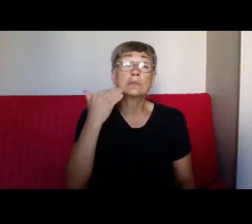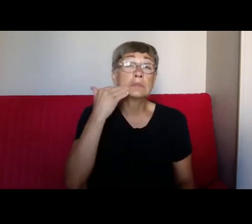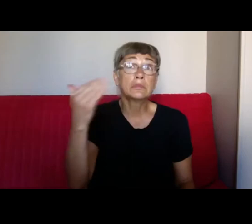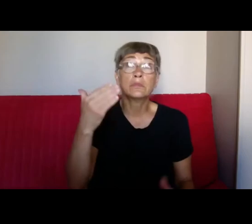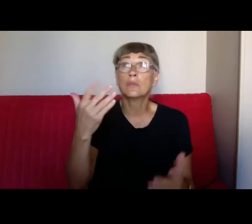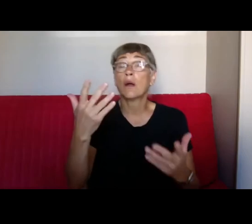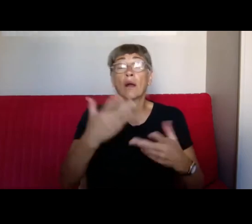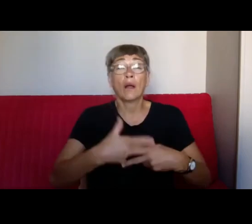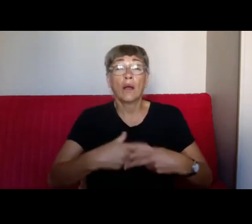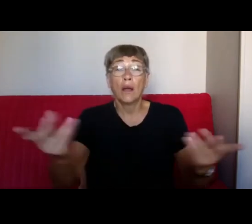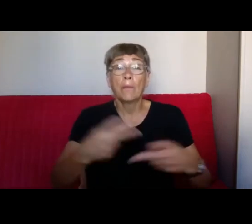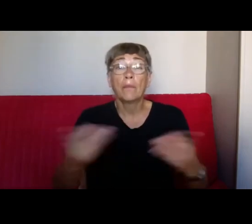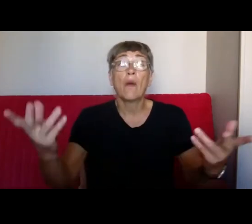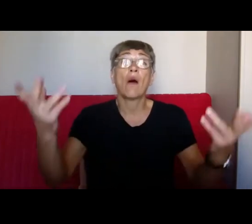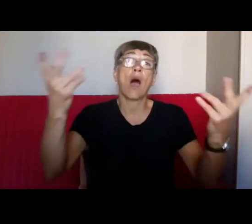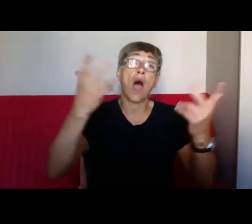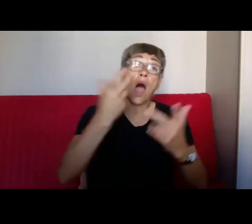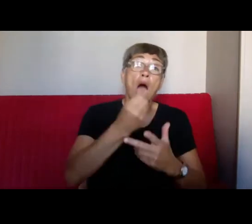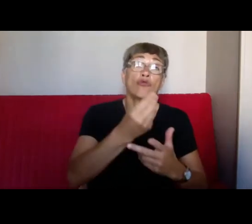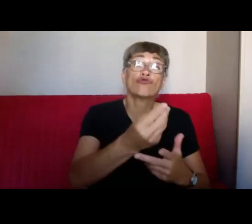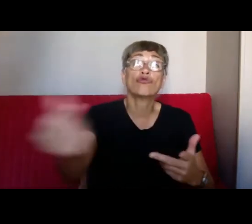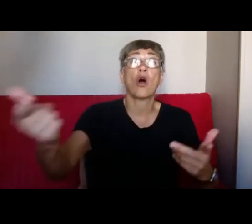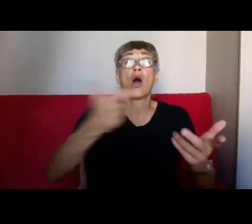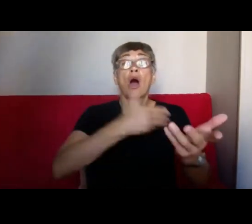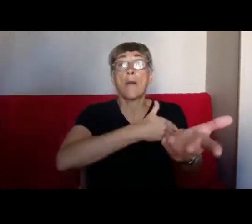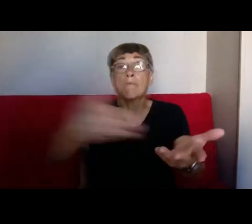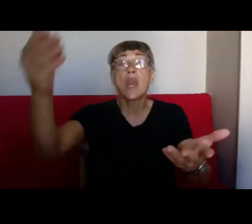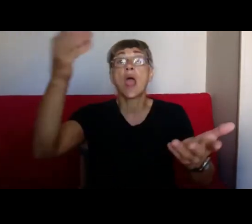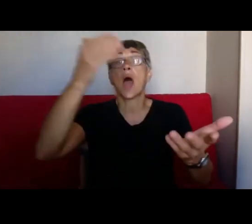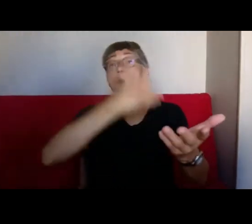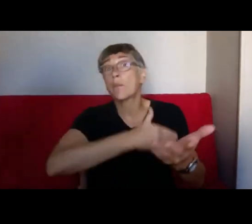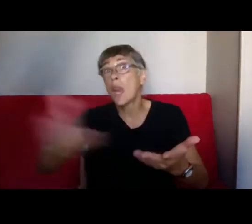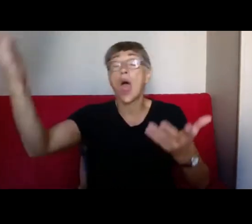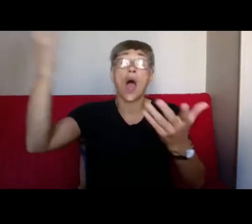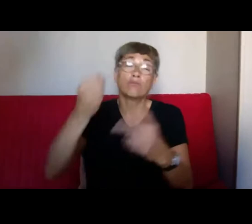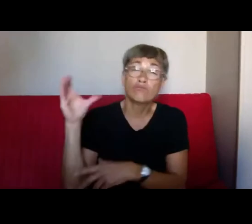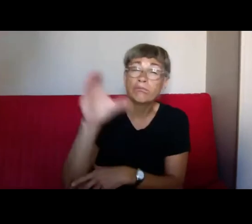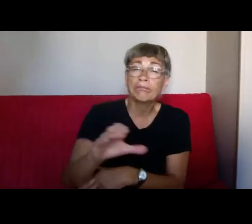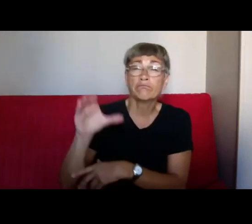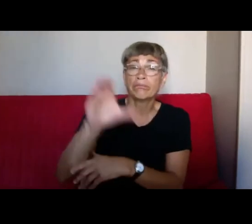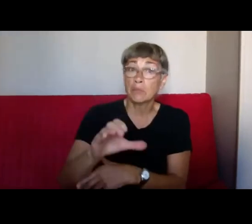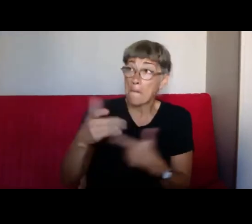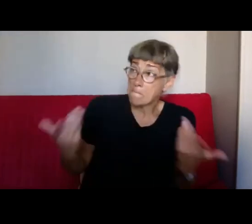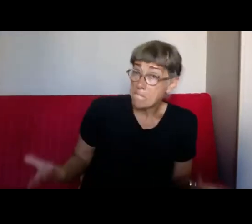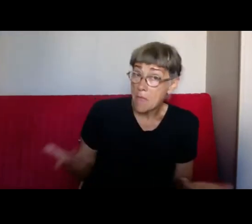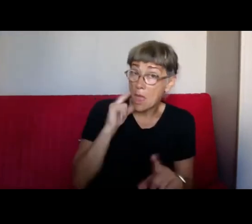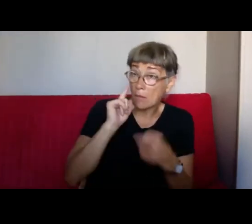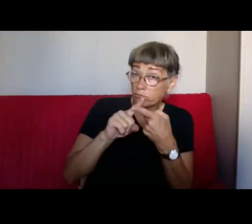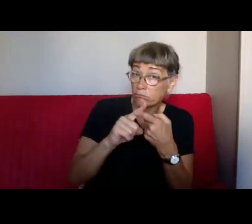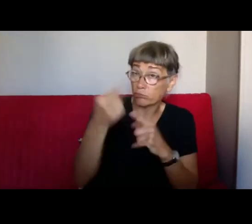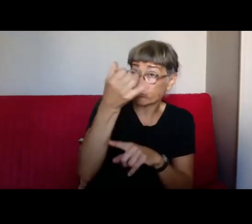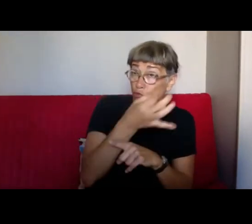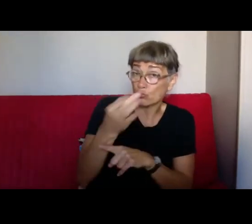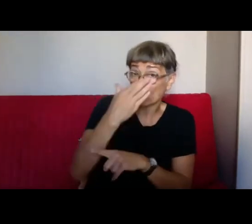milliers de milliards déversés pour la relance économique sont un engagement parfaitement appréciable, pour l'instant, les perspectives budgétaires européennes